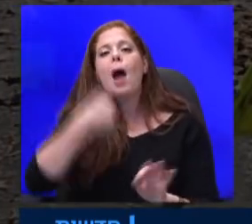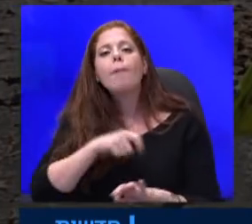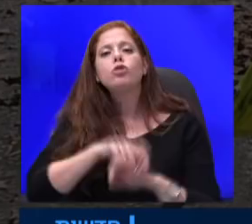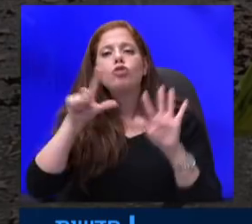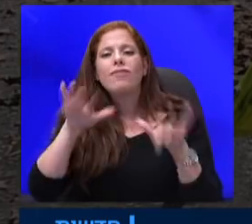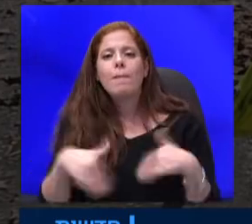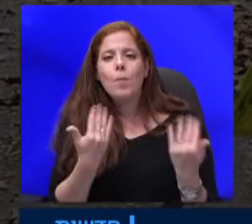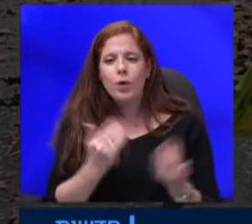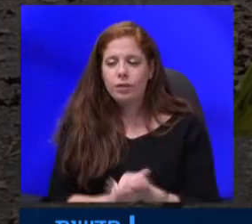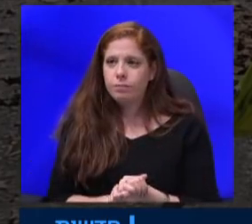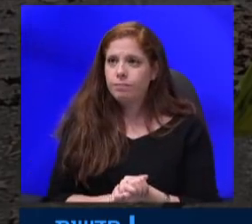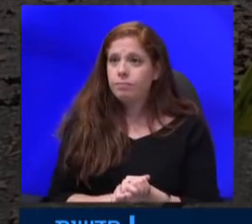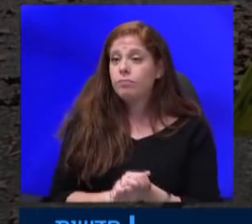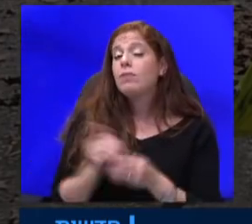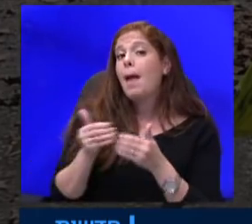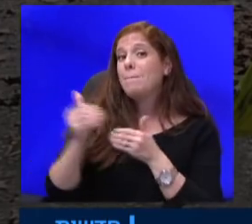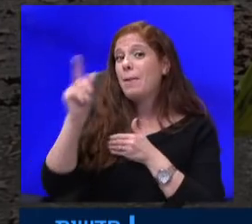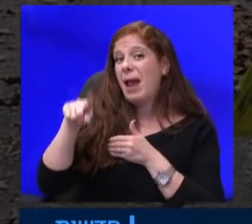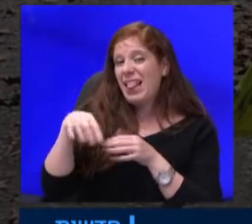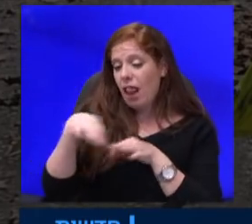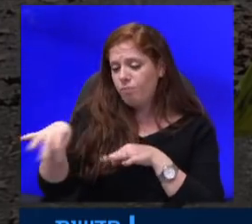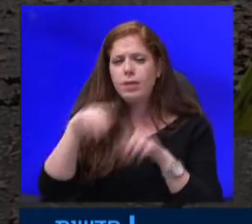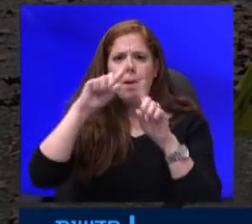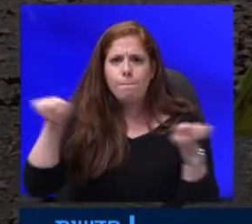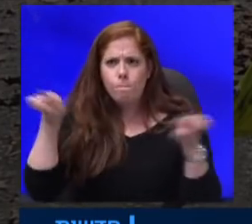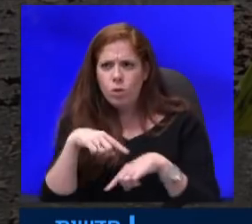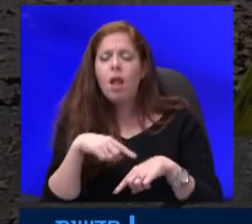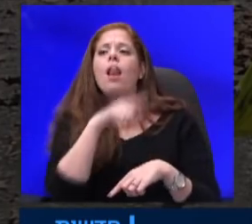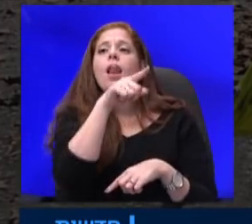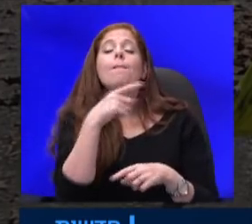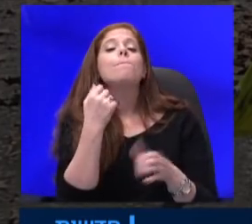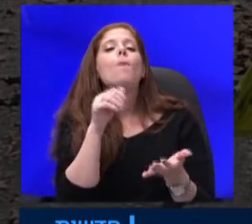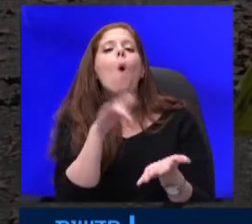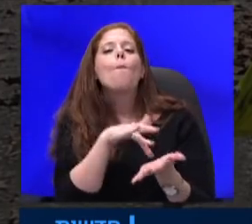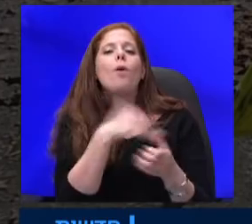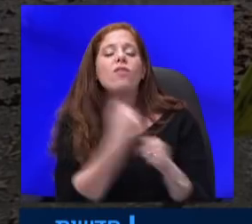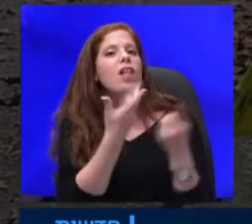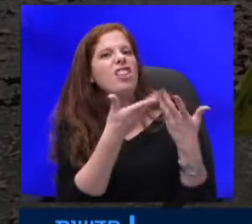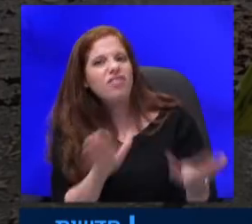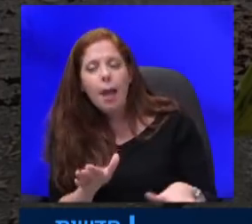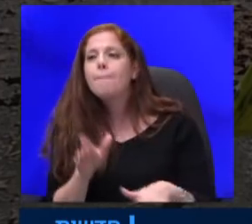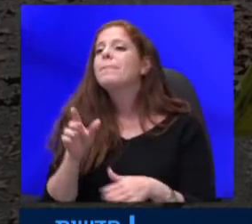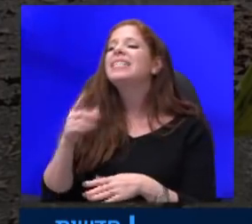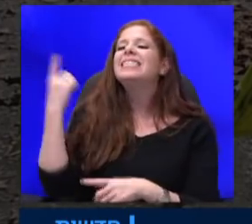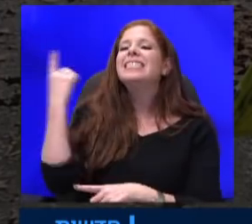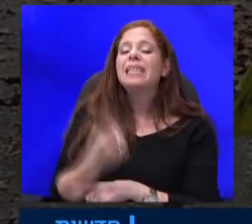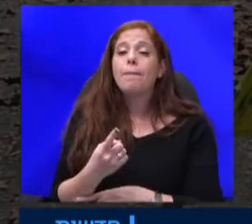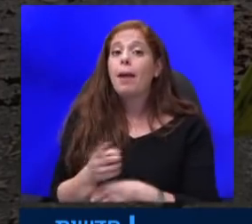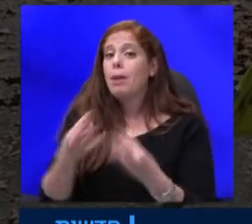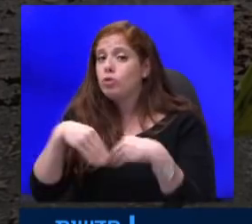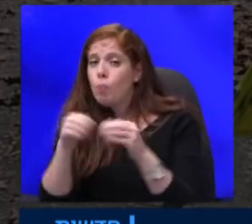תבוטל מגבלת האלף מטר, ייפתחו מקומות עבודה ללא קהל, צימרים למשפחות גרעיניות, שמורות